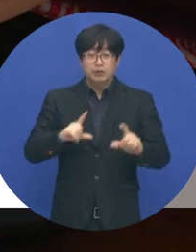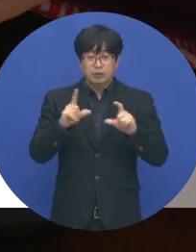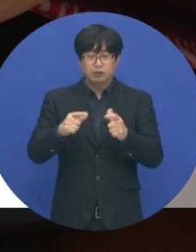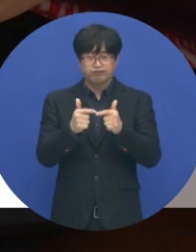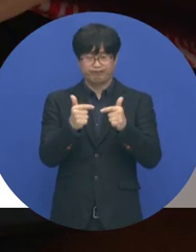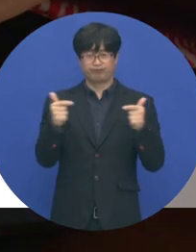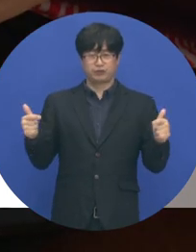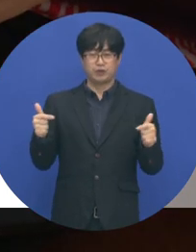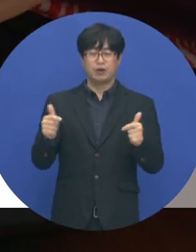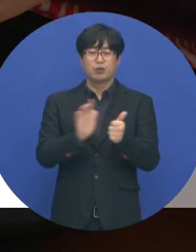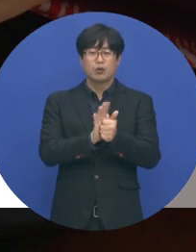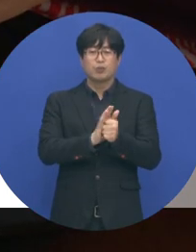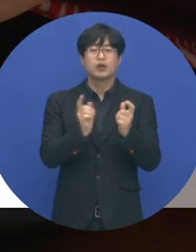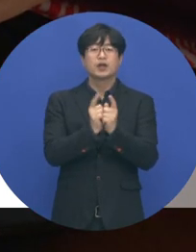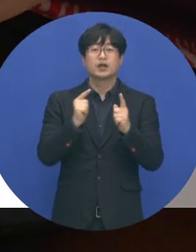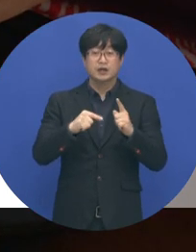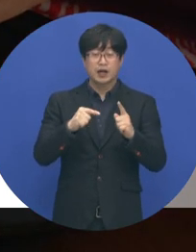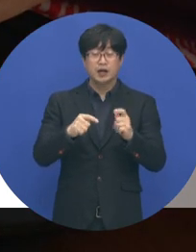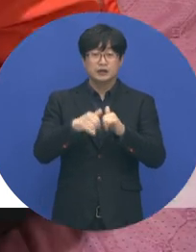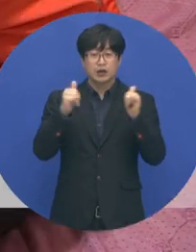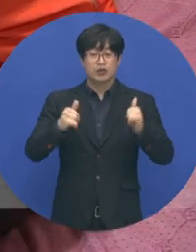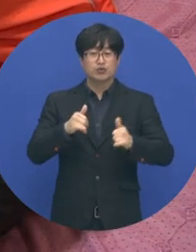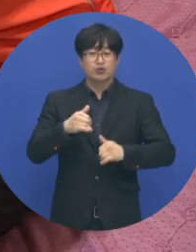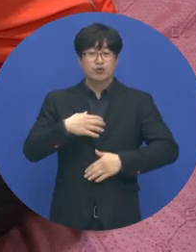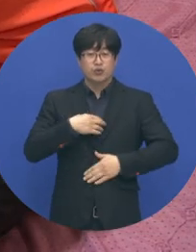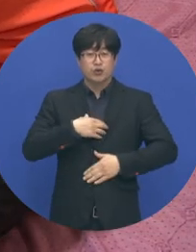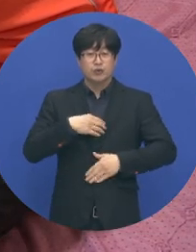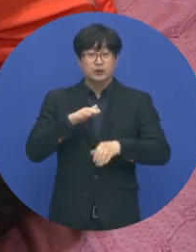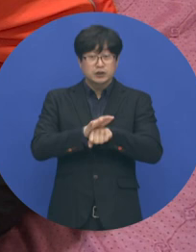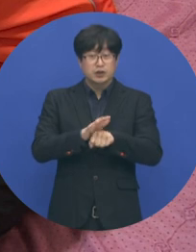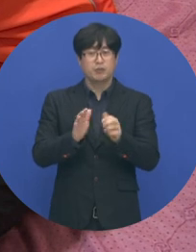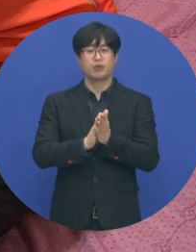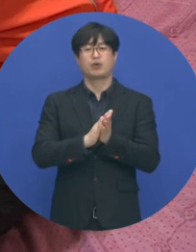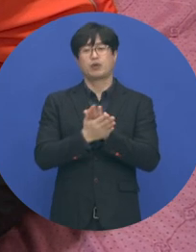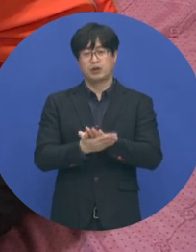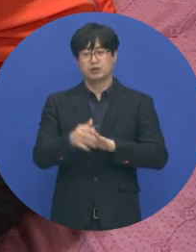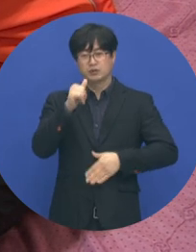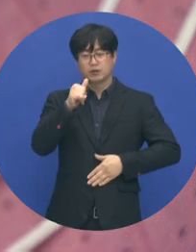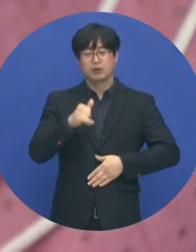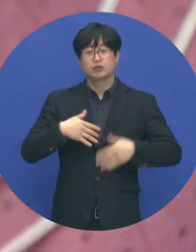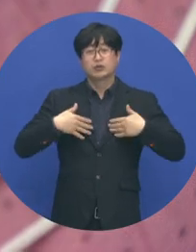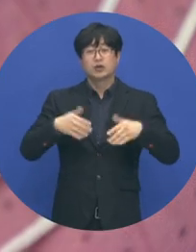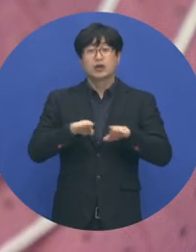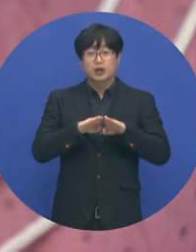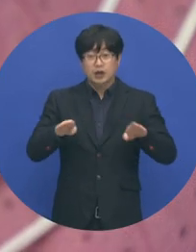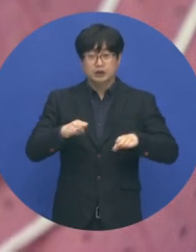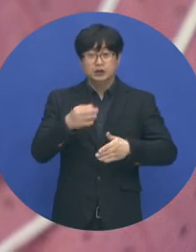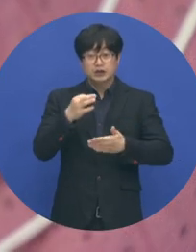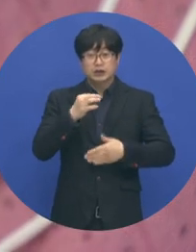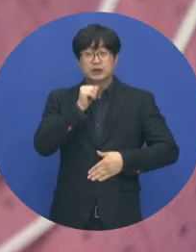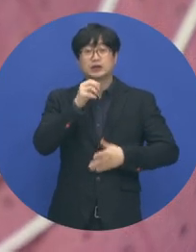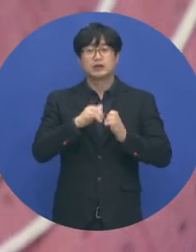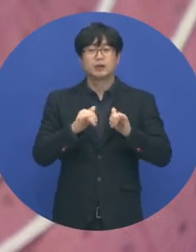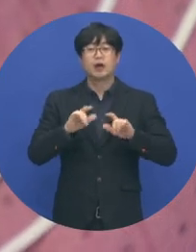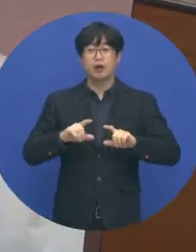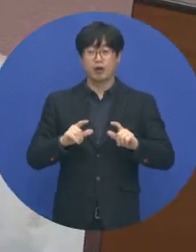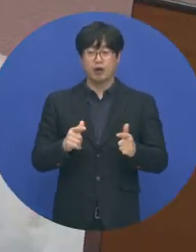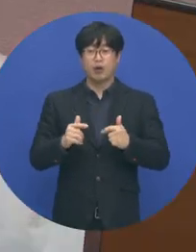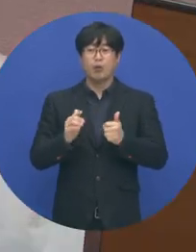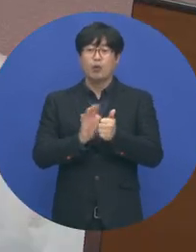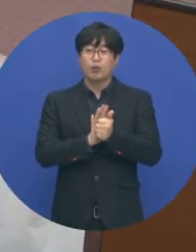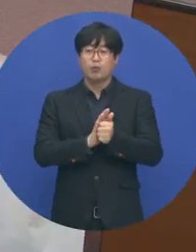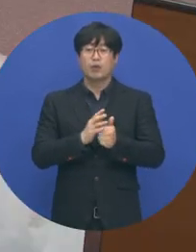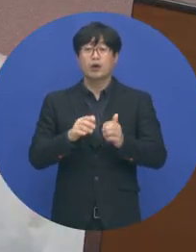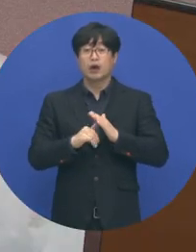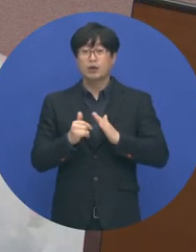늘며 보살펴야 할 대상과 사회적 위험의 성격이 바뀌었습니다. 취약층이나 저소득층이 아니더라도 보살펴줄 가족이